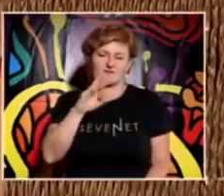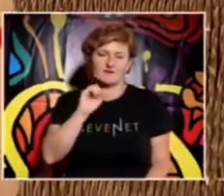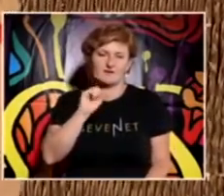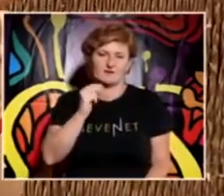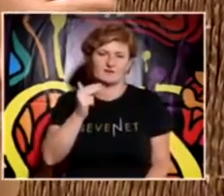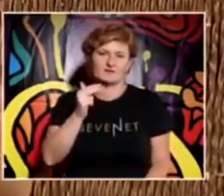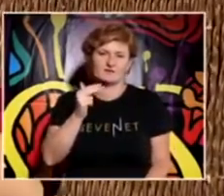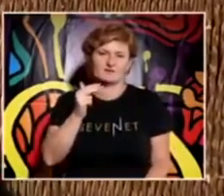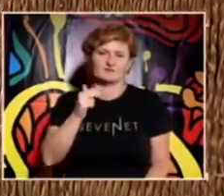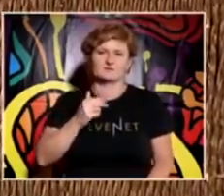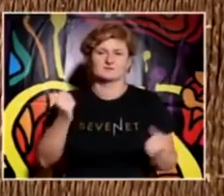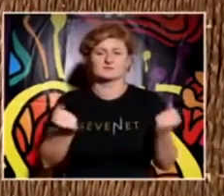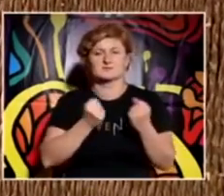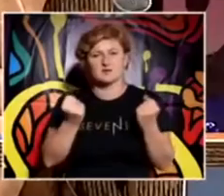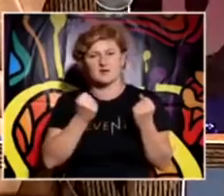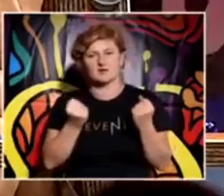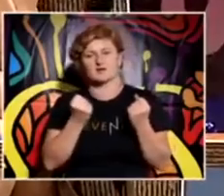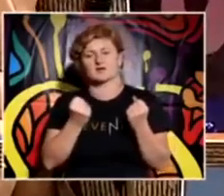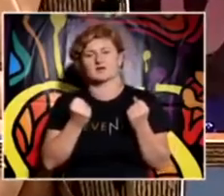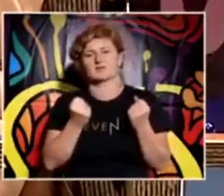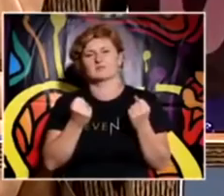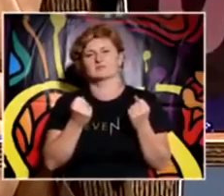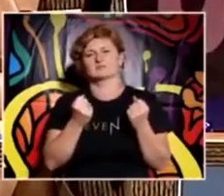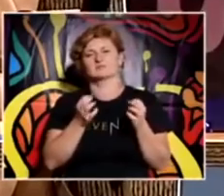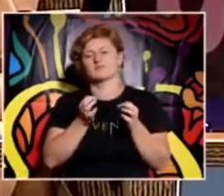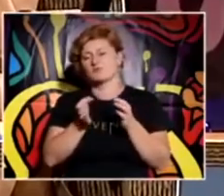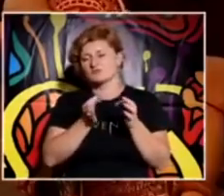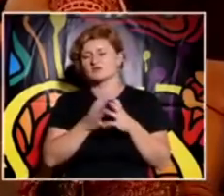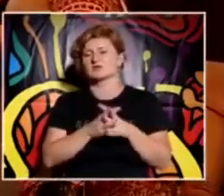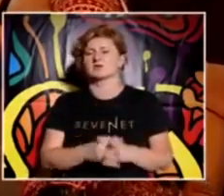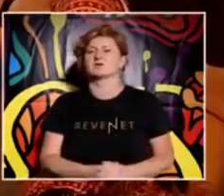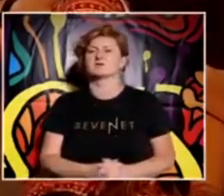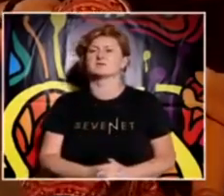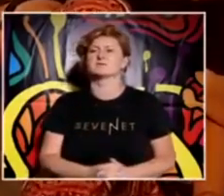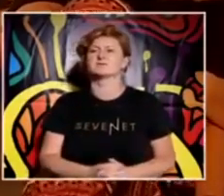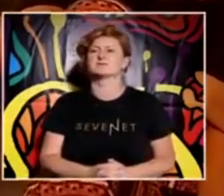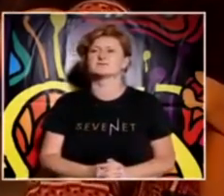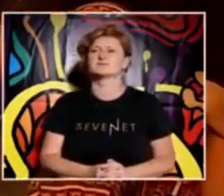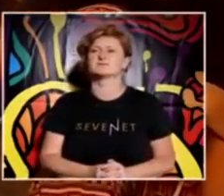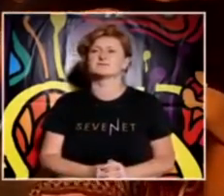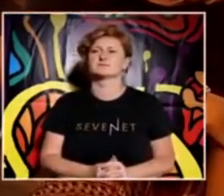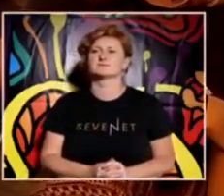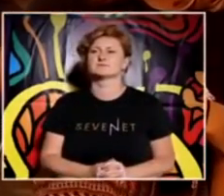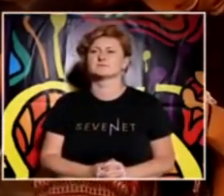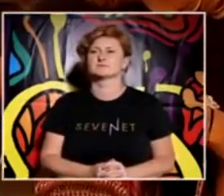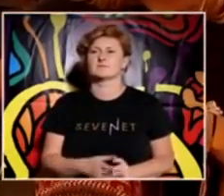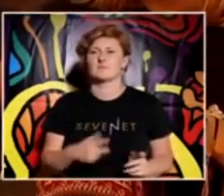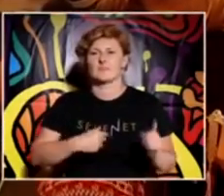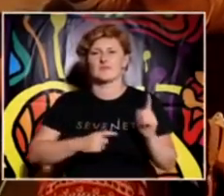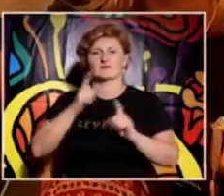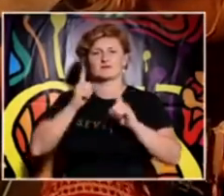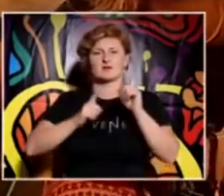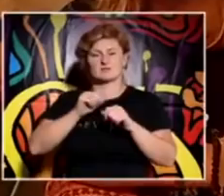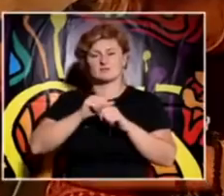się zrobić zapasy na kilka dni w jakichś tańszych miejscach. Zresztą ja często tak